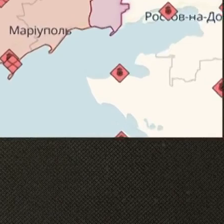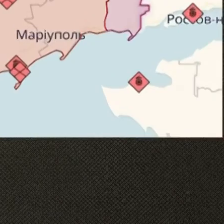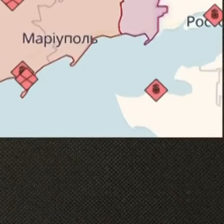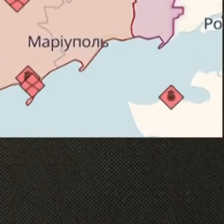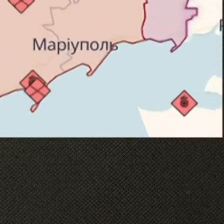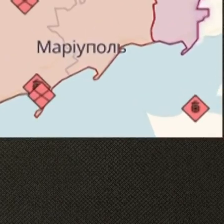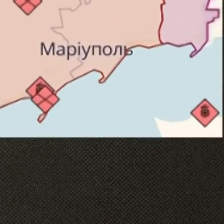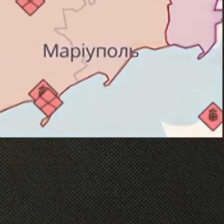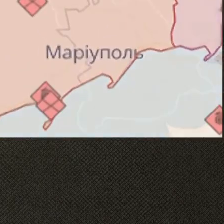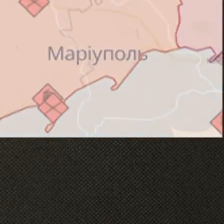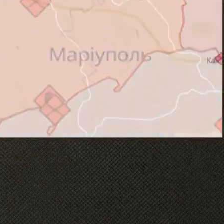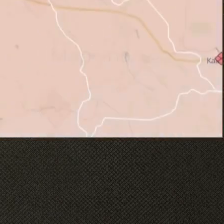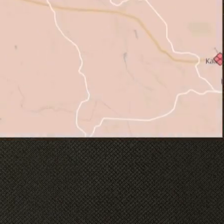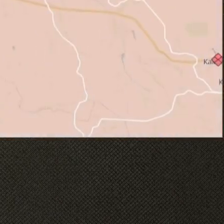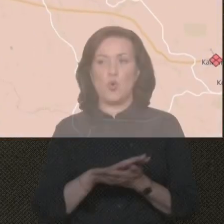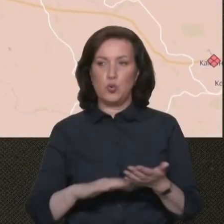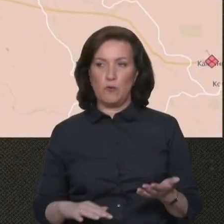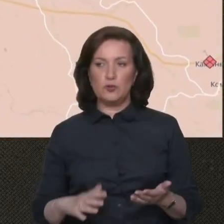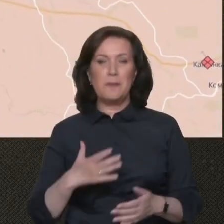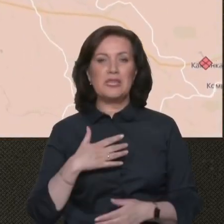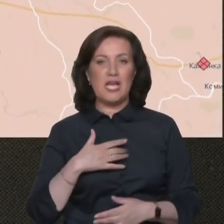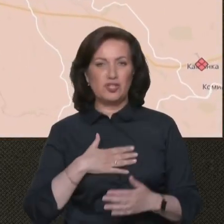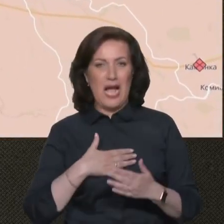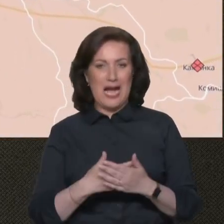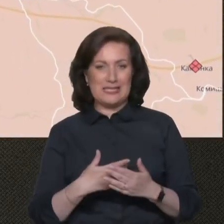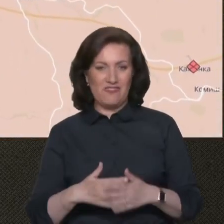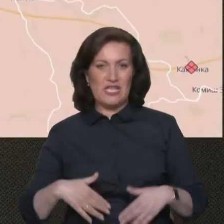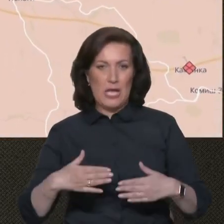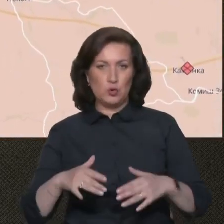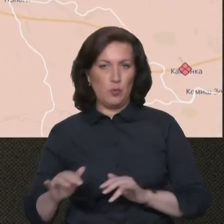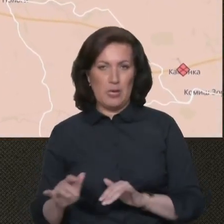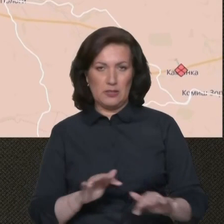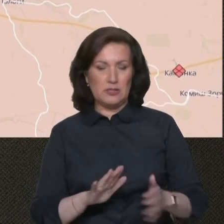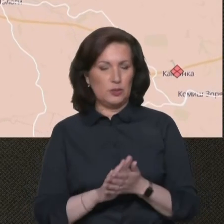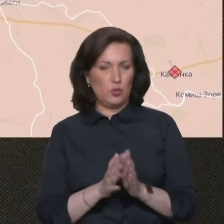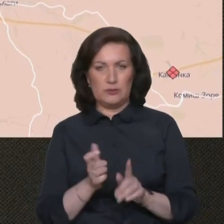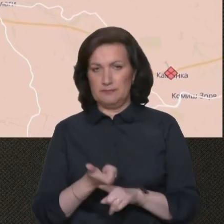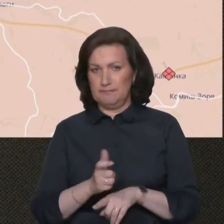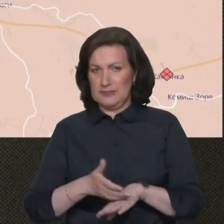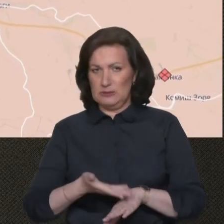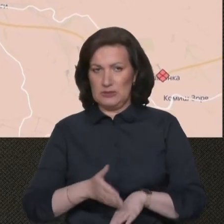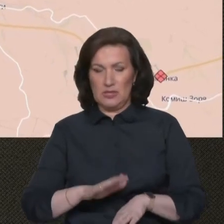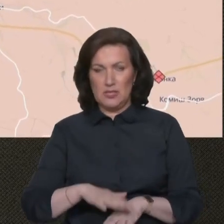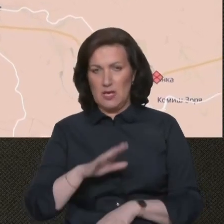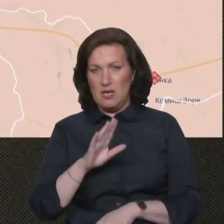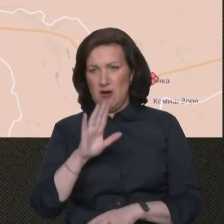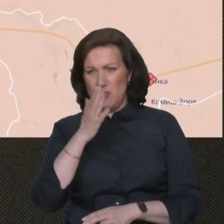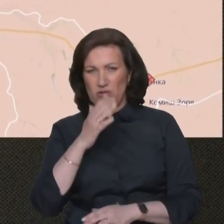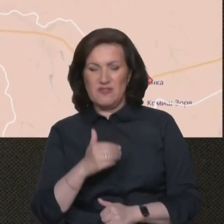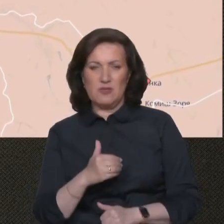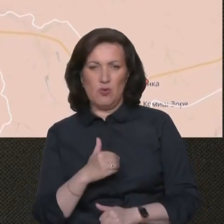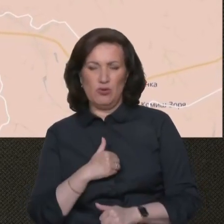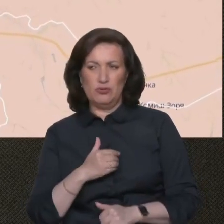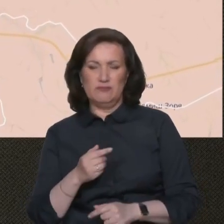ми продовжуємо наші активні наступальні дії. Ситуація надзвичайно складна. Противник відчайдушно намагається відновити